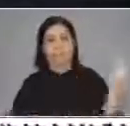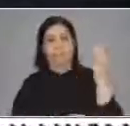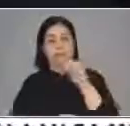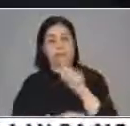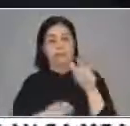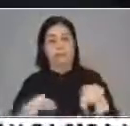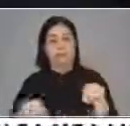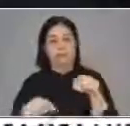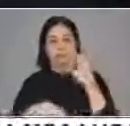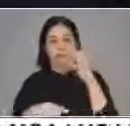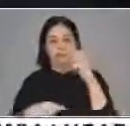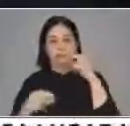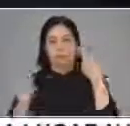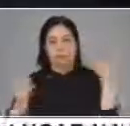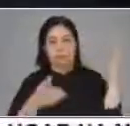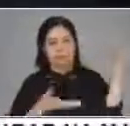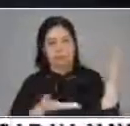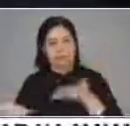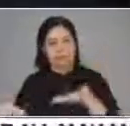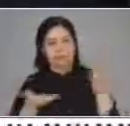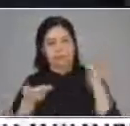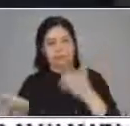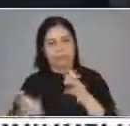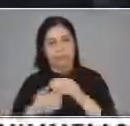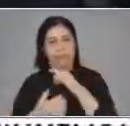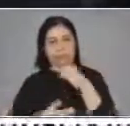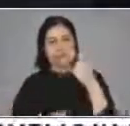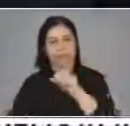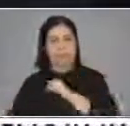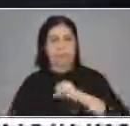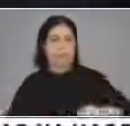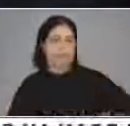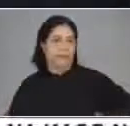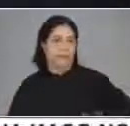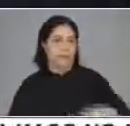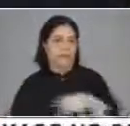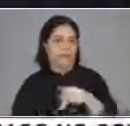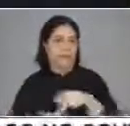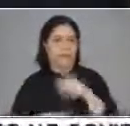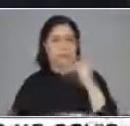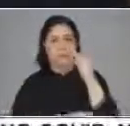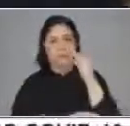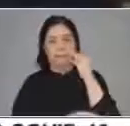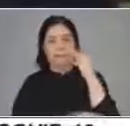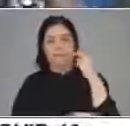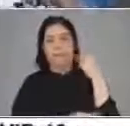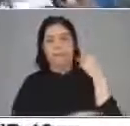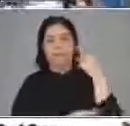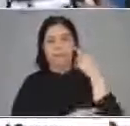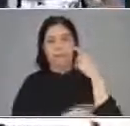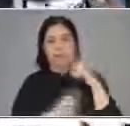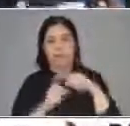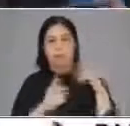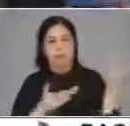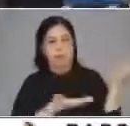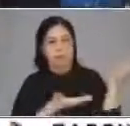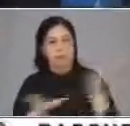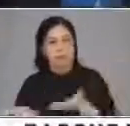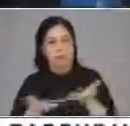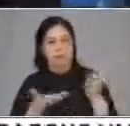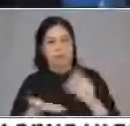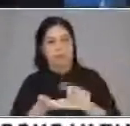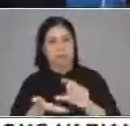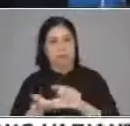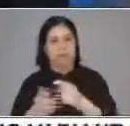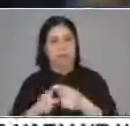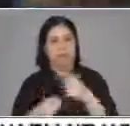been signed between the Russian Direct Investment Fund and the government of the Philippines. Samantala, sinabi